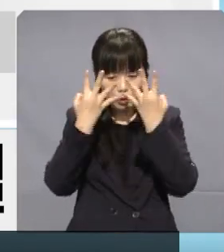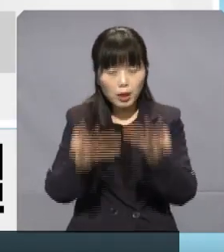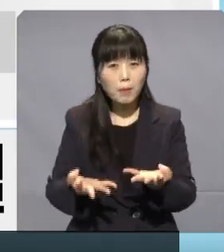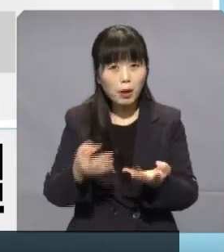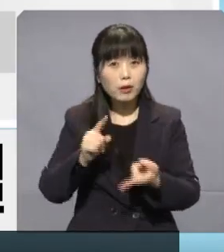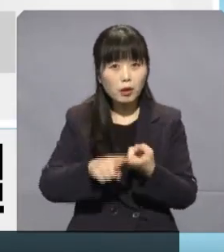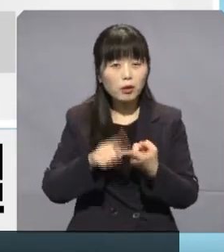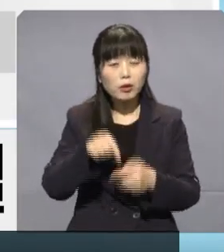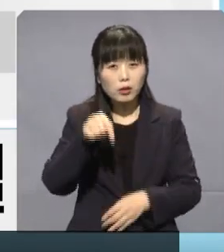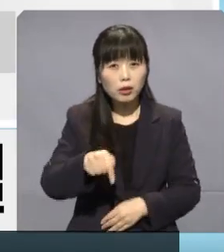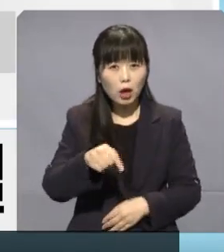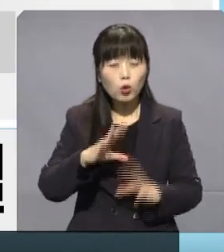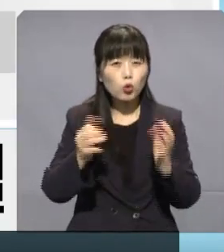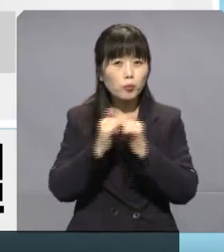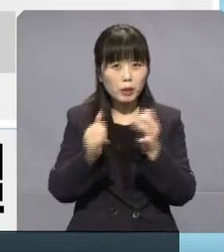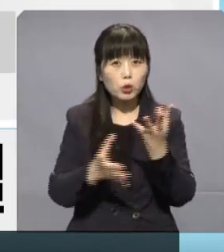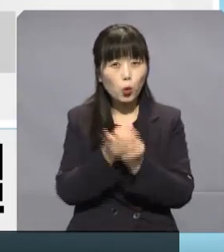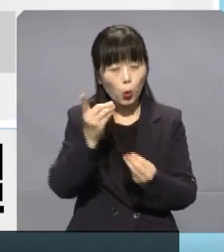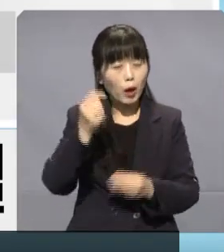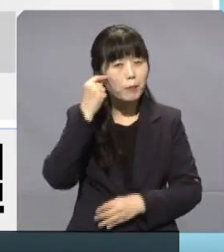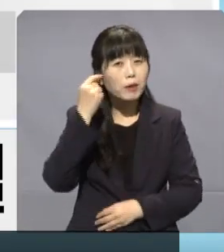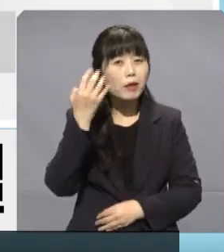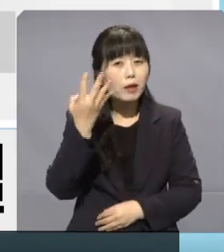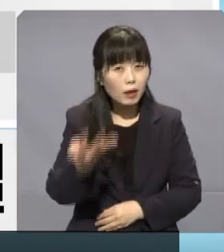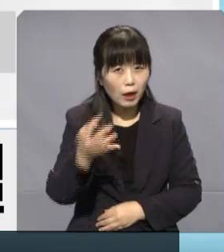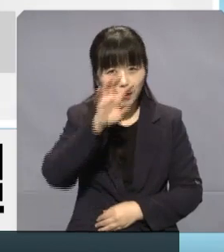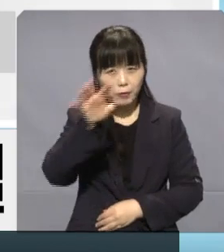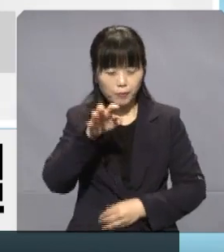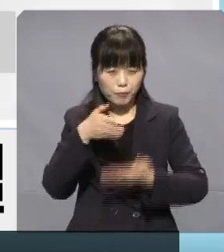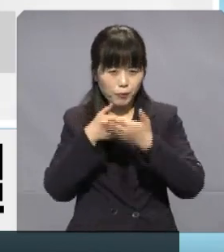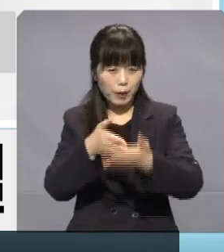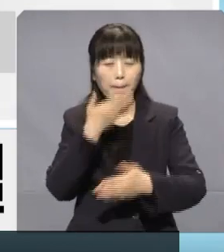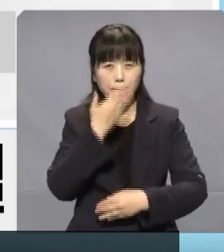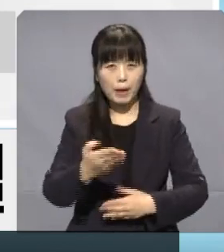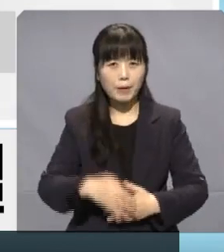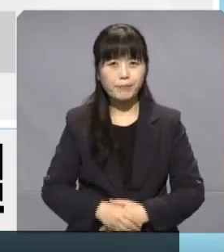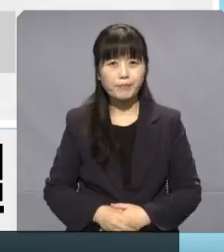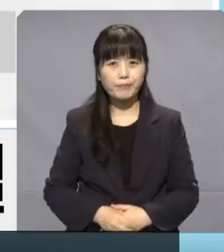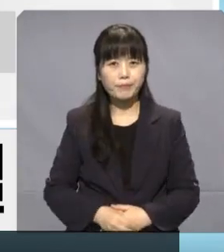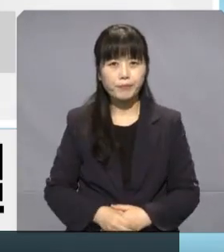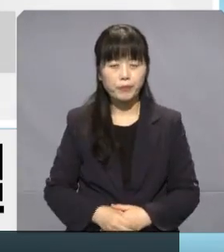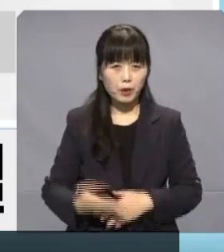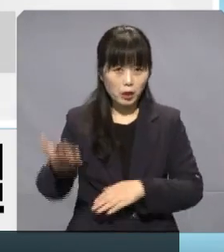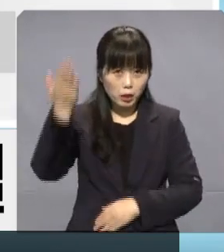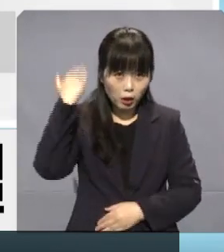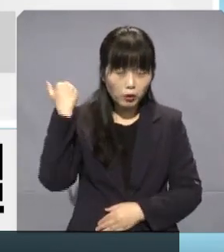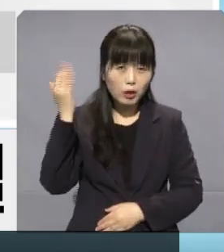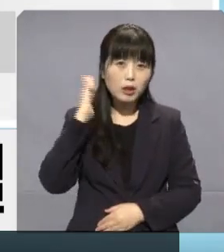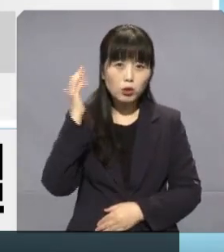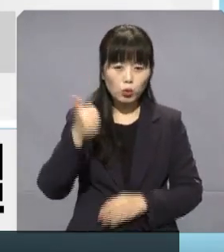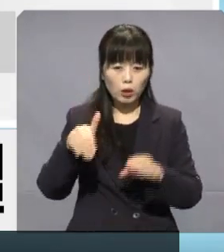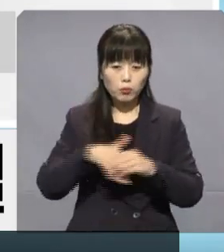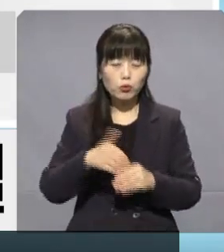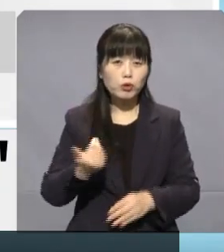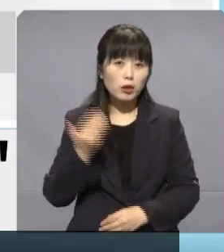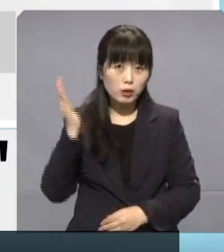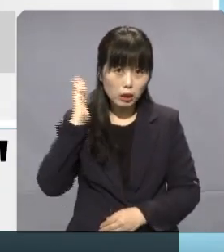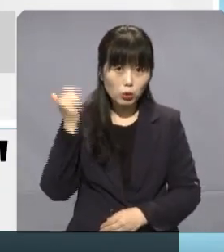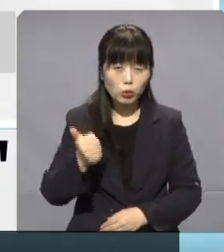것이 그것이 과연 국민 통합인가라고 하는 의문점을 제기할 수 있겠죠. 그런데 역대 대통령들 특히 뭐 문재인